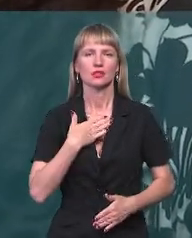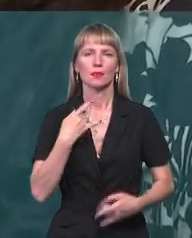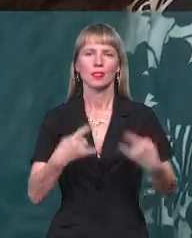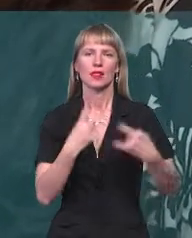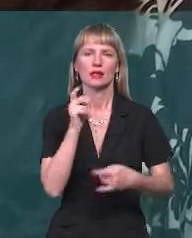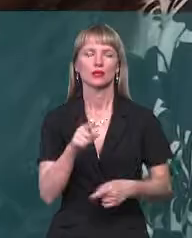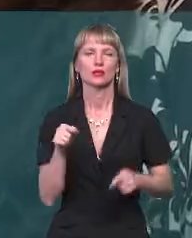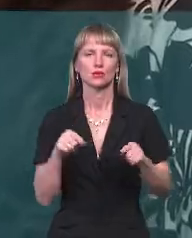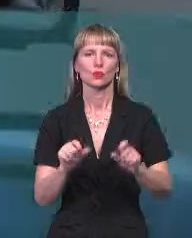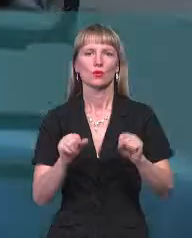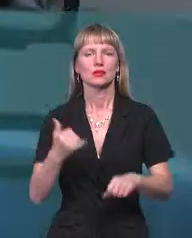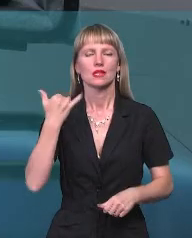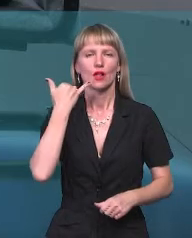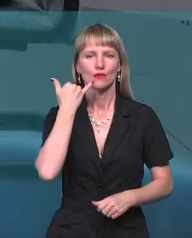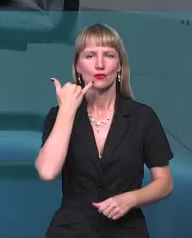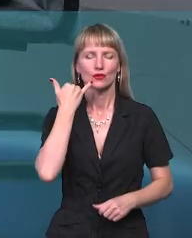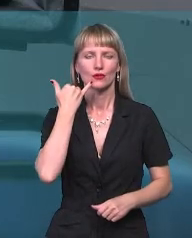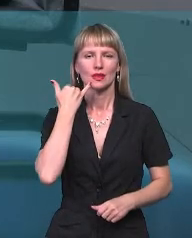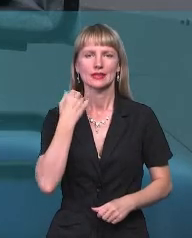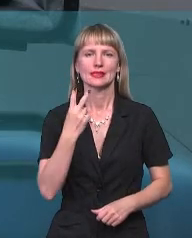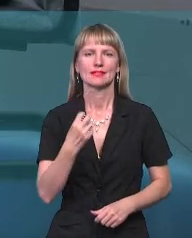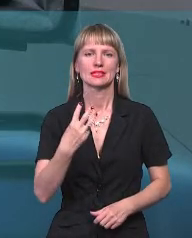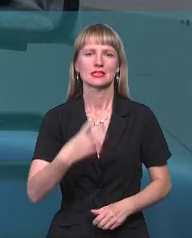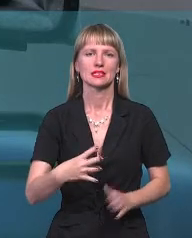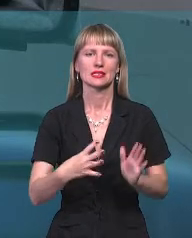телеглядачам, що до студії можна зателефонувати